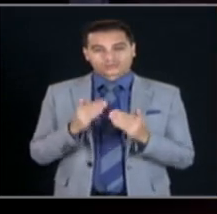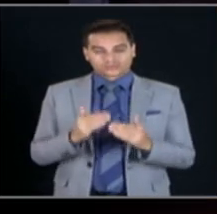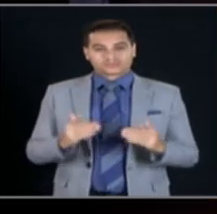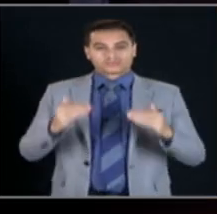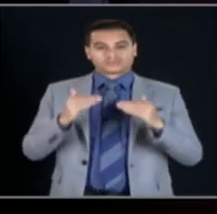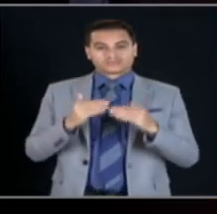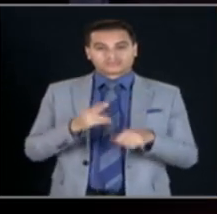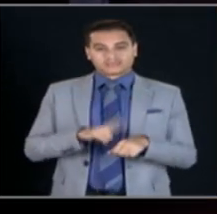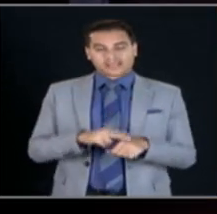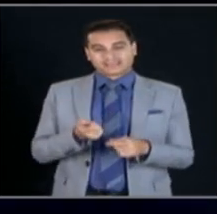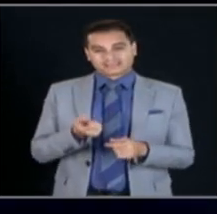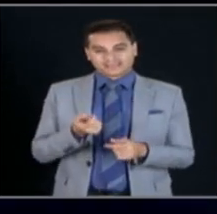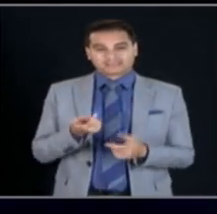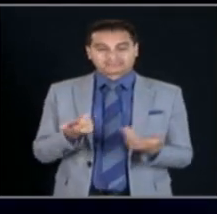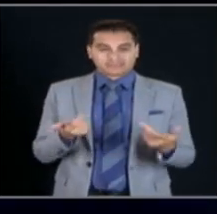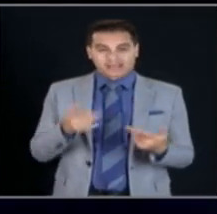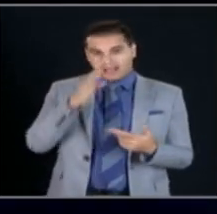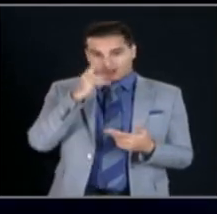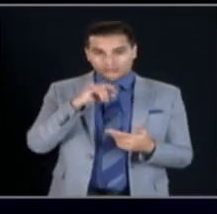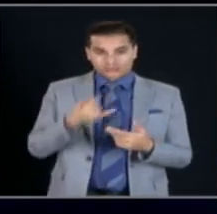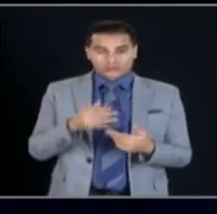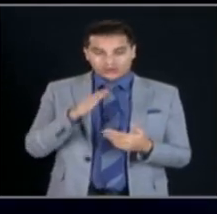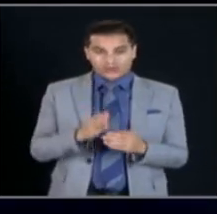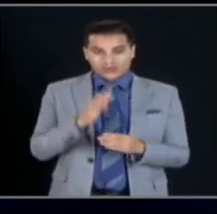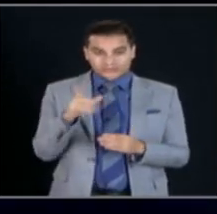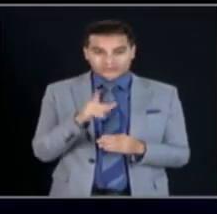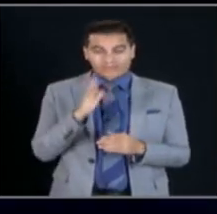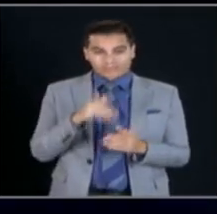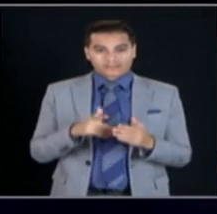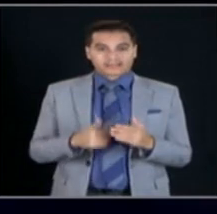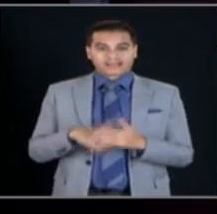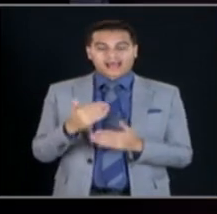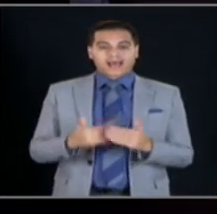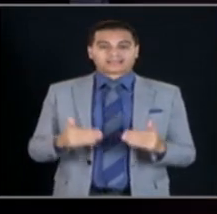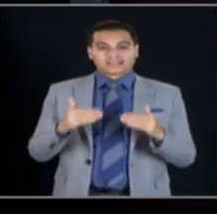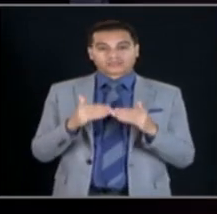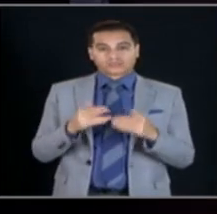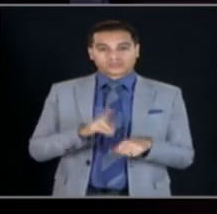في المباراه. لو خدتوا جوكر وجاوبته